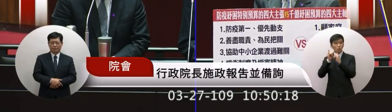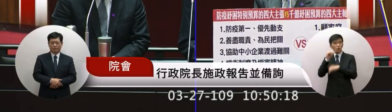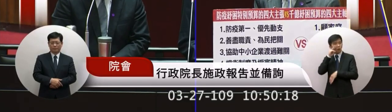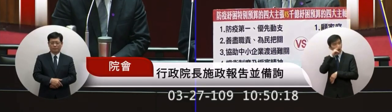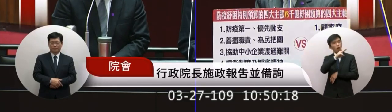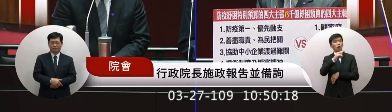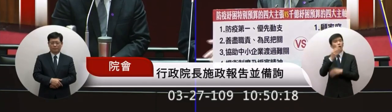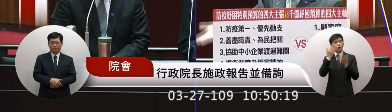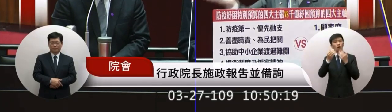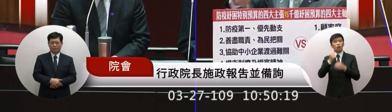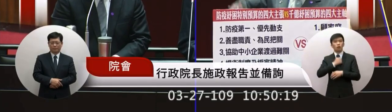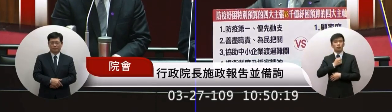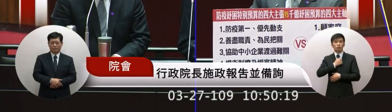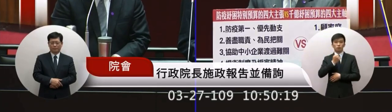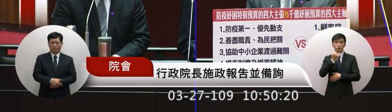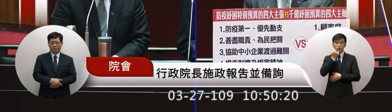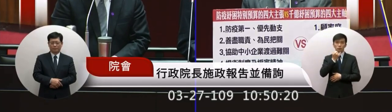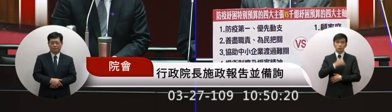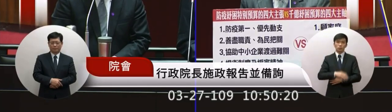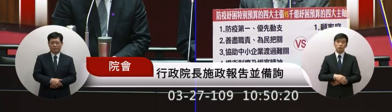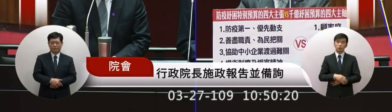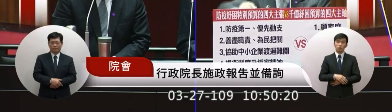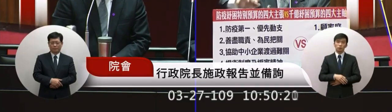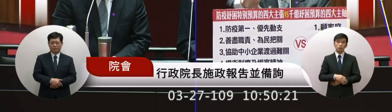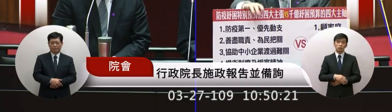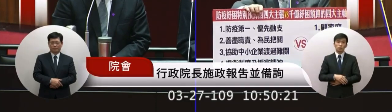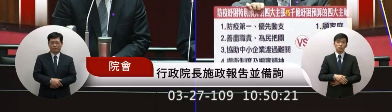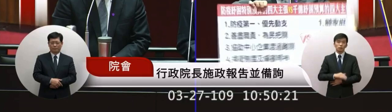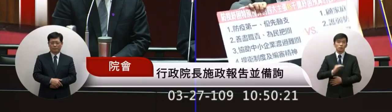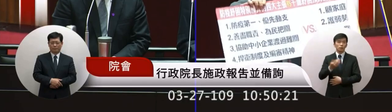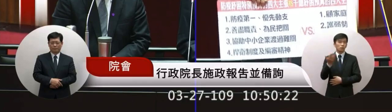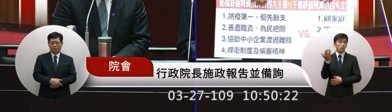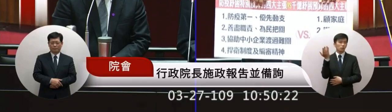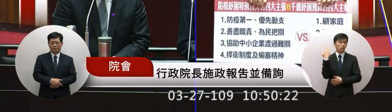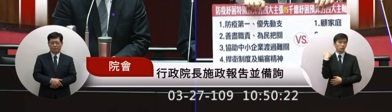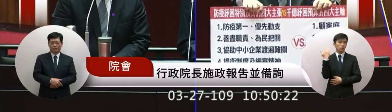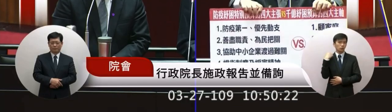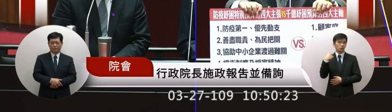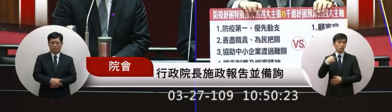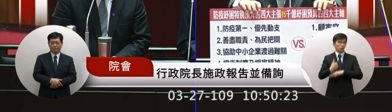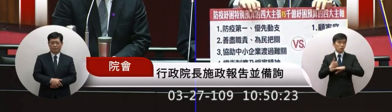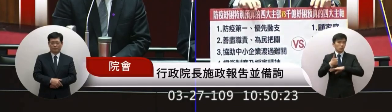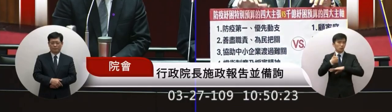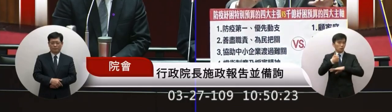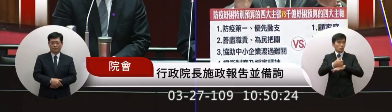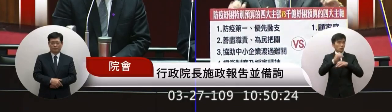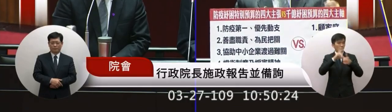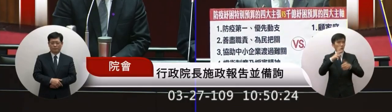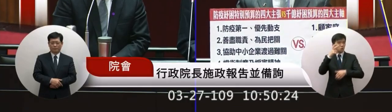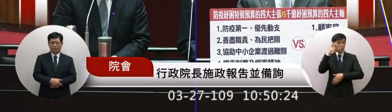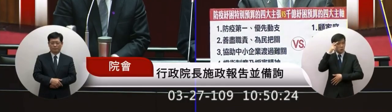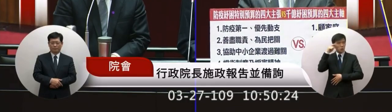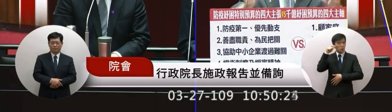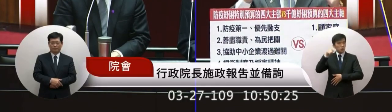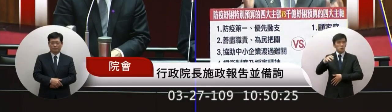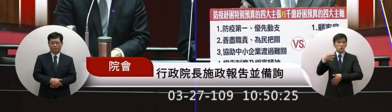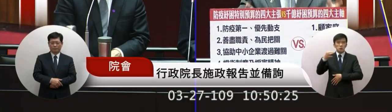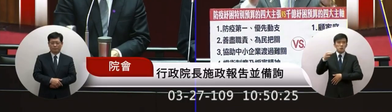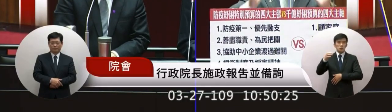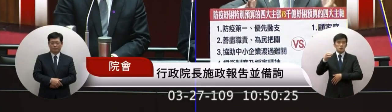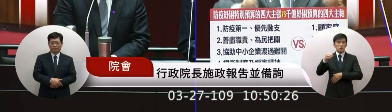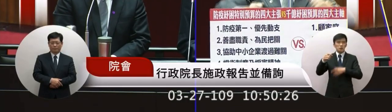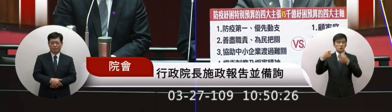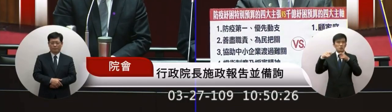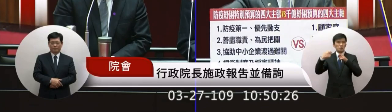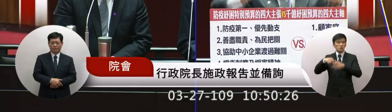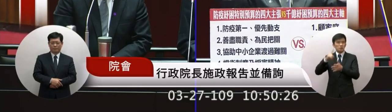来了解。但是我倒来讲的是，动车时，我伫遐咧坚持讲，这预算稍简单。应